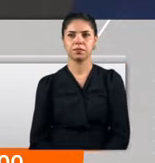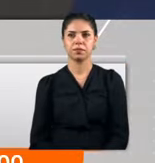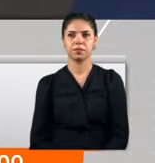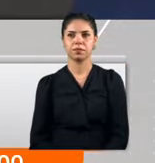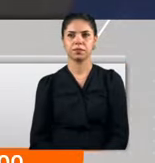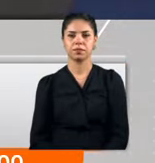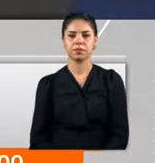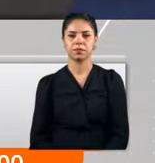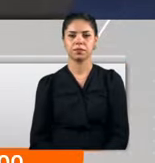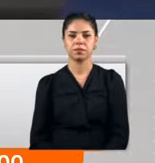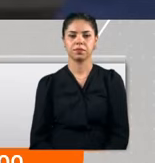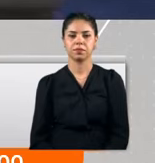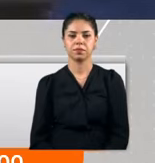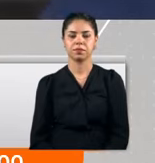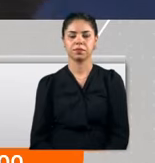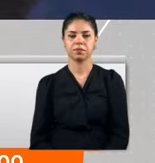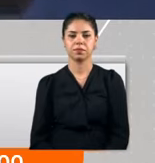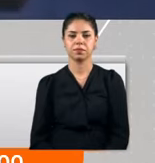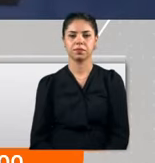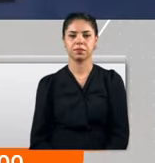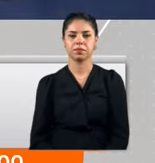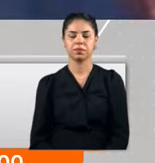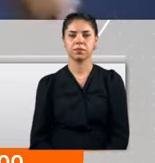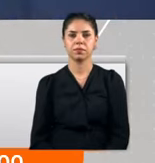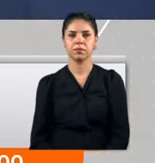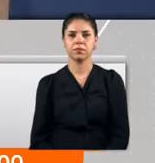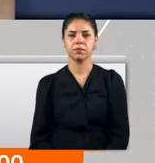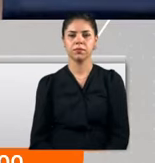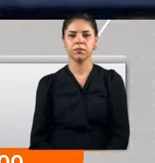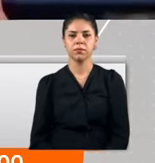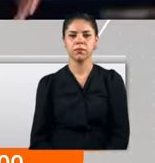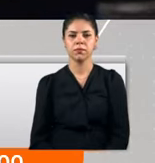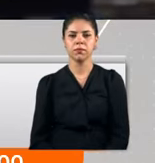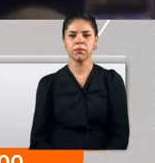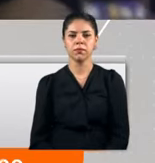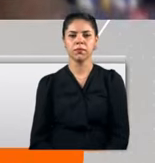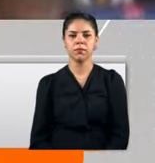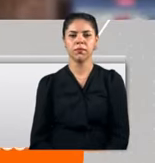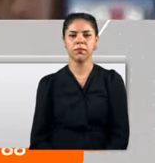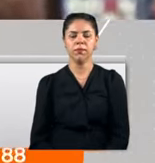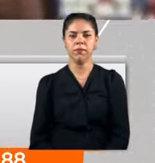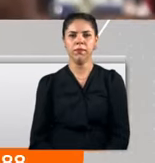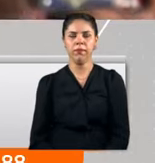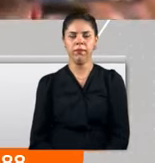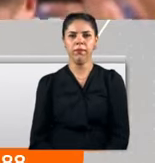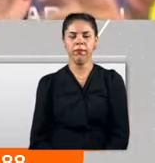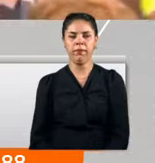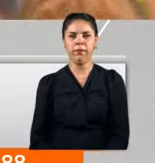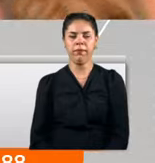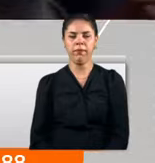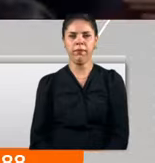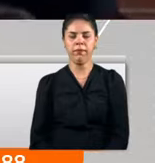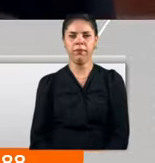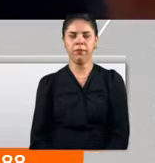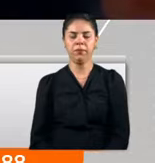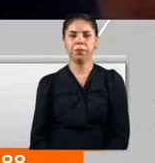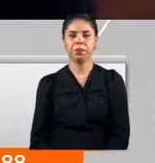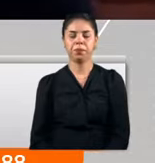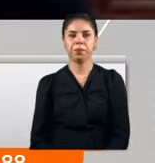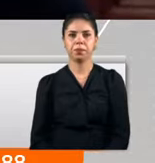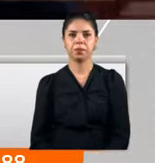Söylemler, politikalar ya da başarısızlıklar diyelim daha çok. Kamala Harris'in bu yönde çok da başarılı